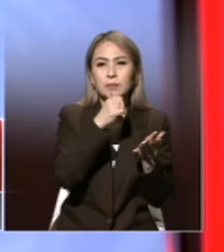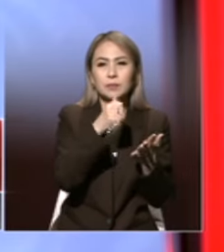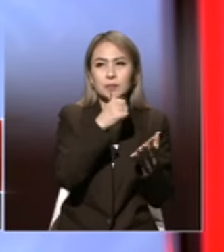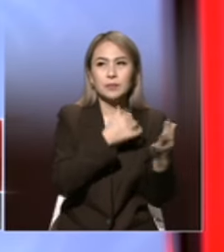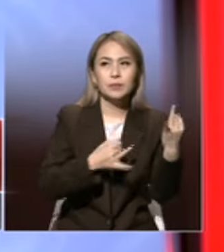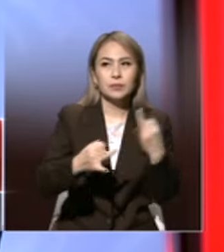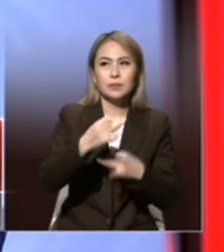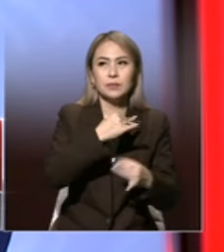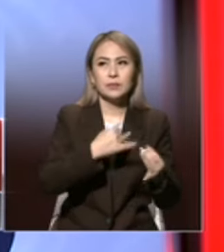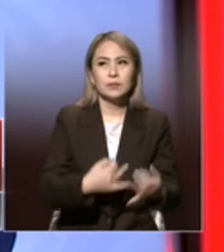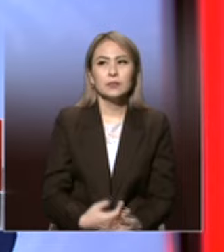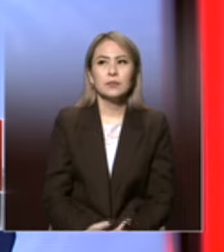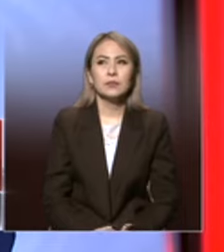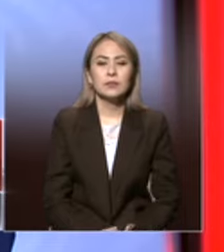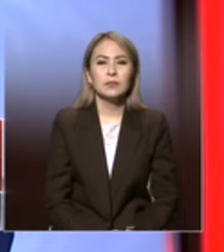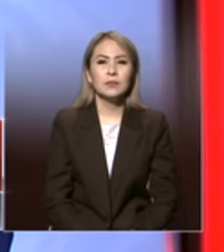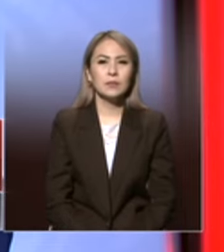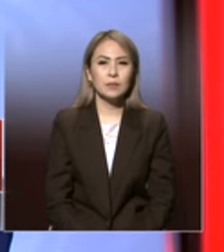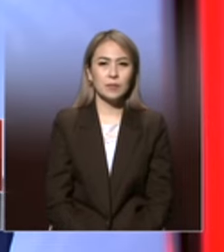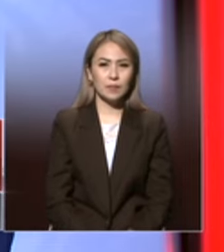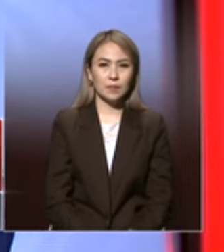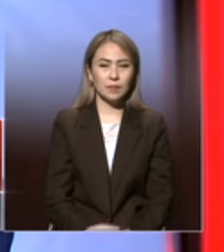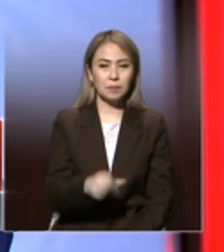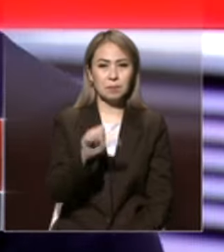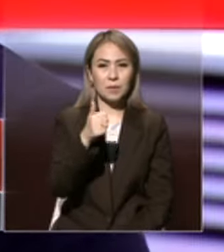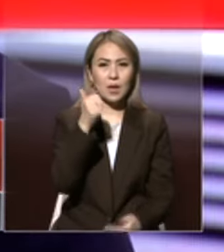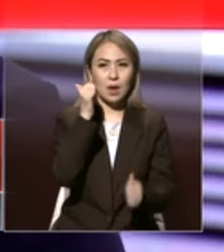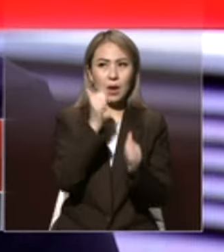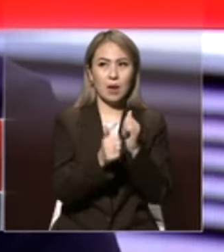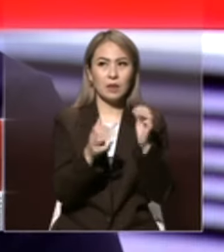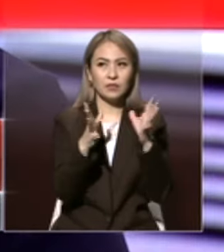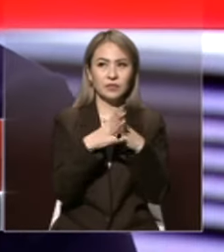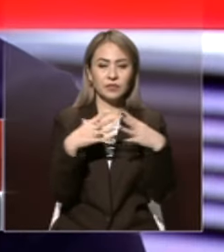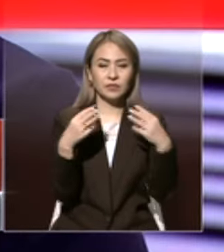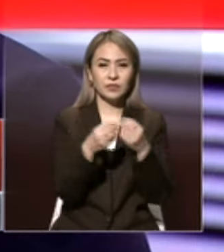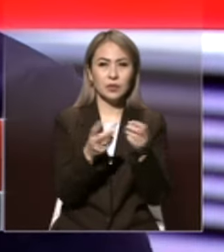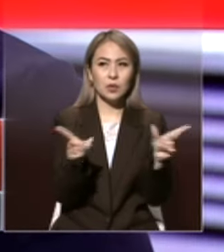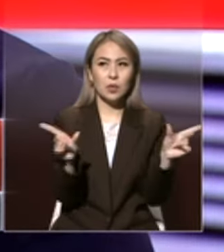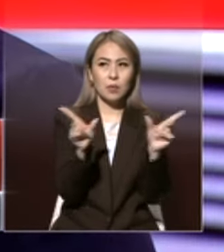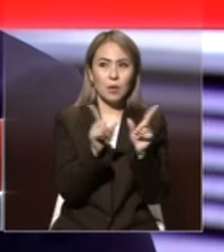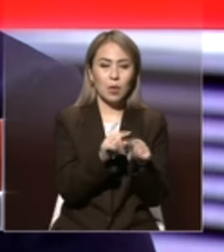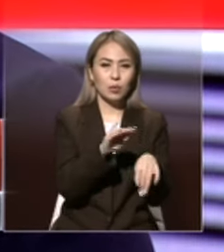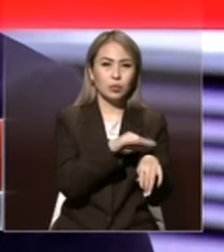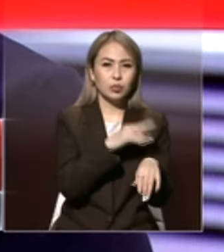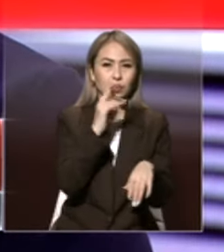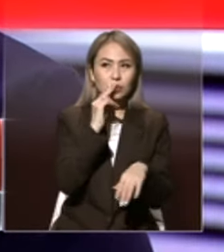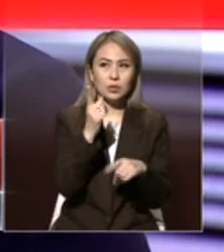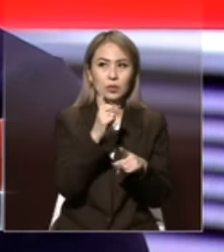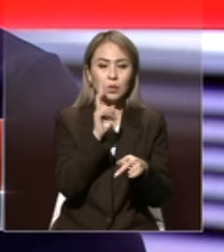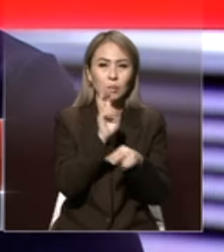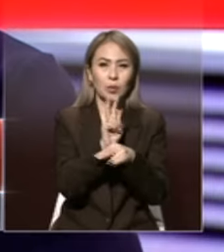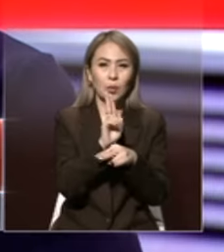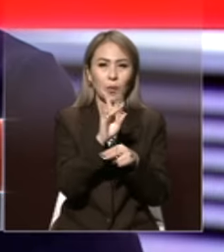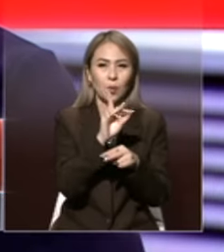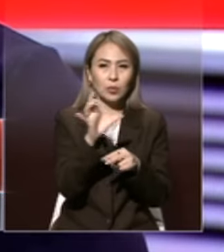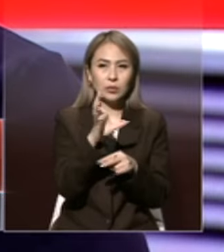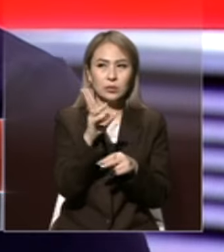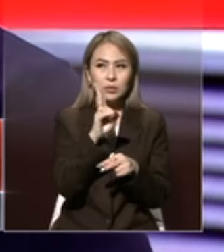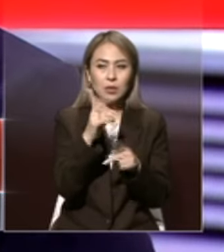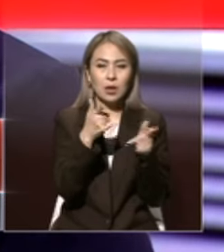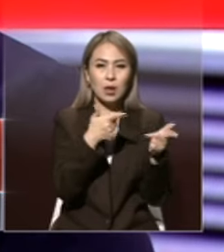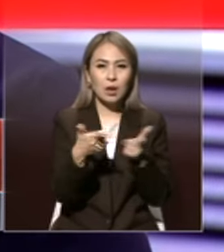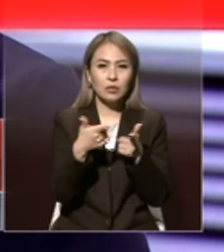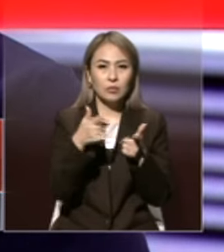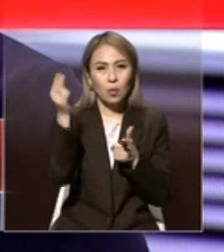бойынша қарап жолдар өте. Біріншіден әрбір отбасы құратын жұптарға отбасылық өмірге дайындық курстарынан өткізу керек. Бірінші кезекте